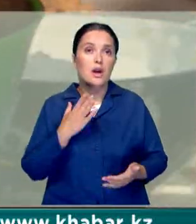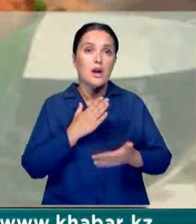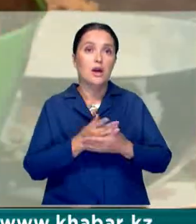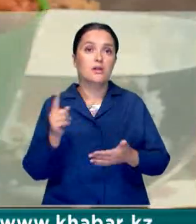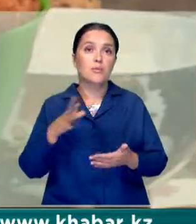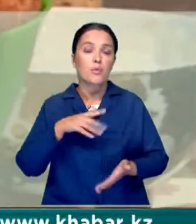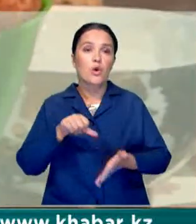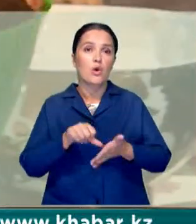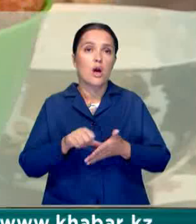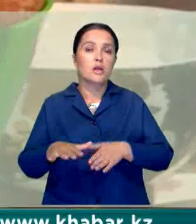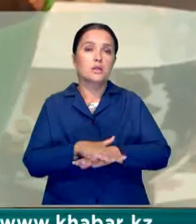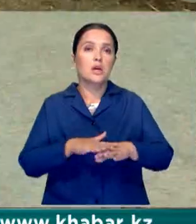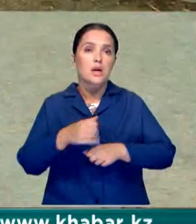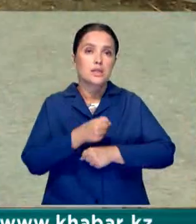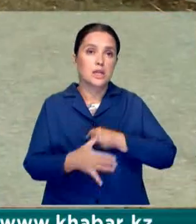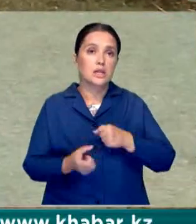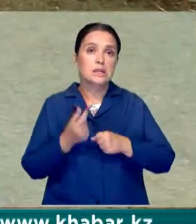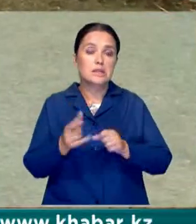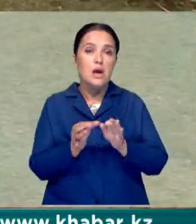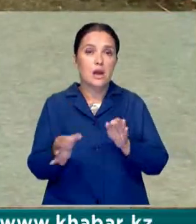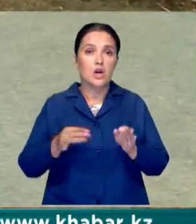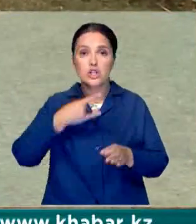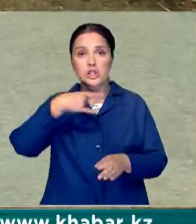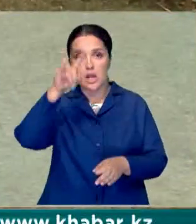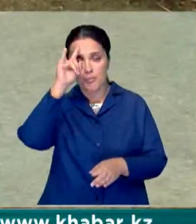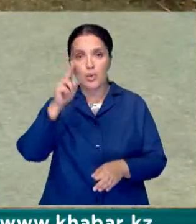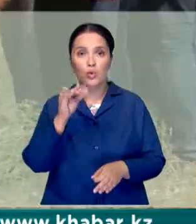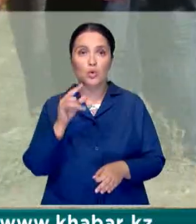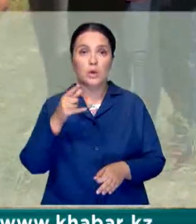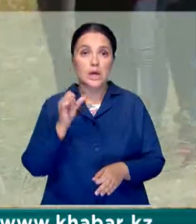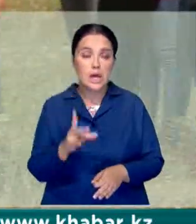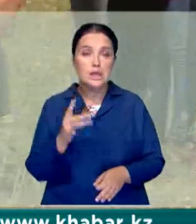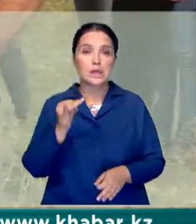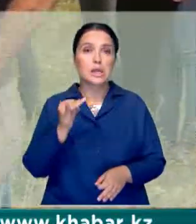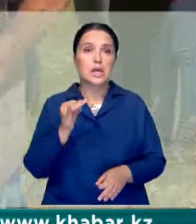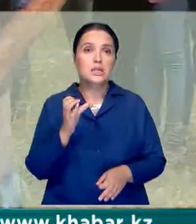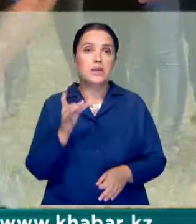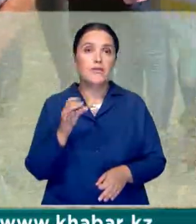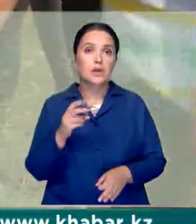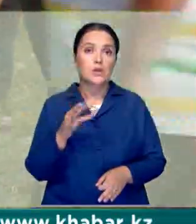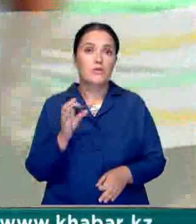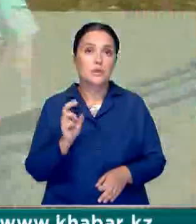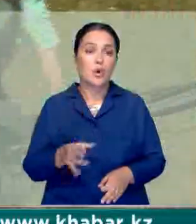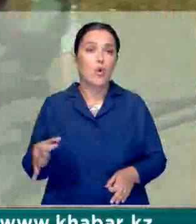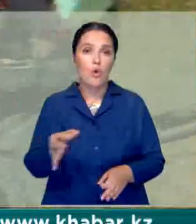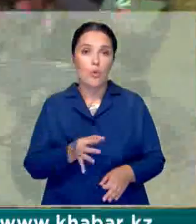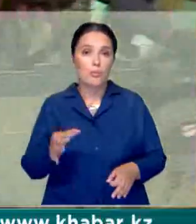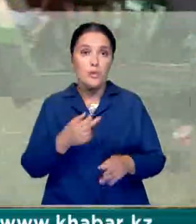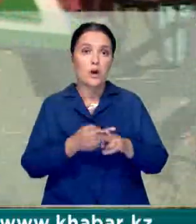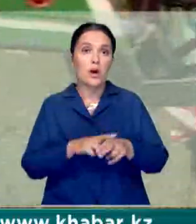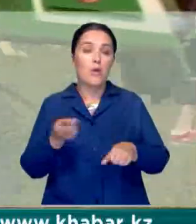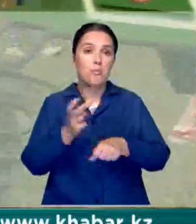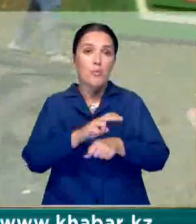таланты показали национальные центры нескольких районов Челябинской, Курганской и Свердловской областей. Пропустить такой праздник не смогла